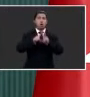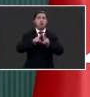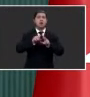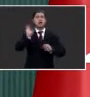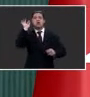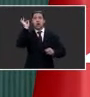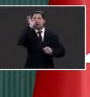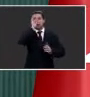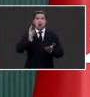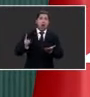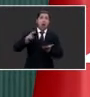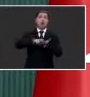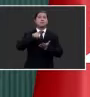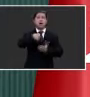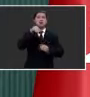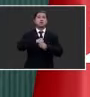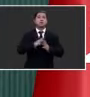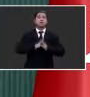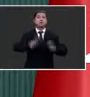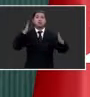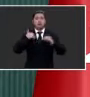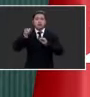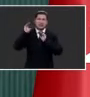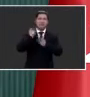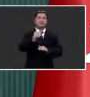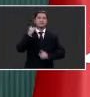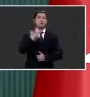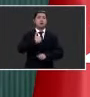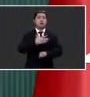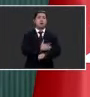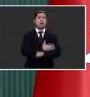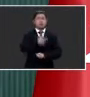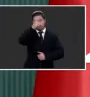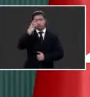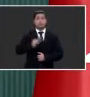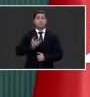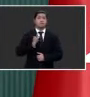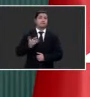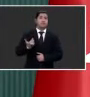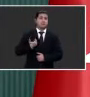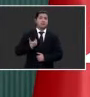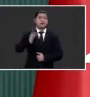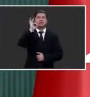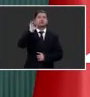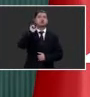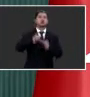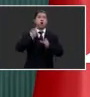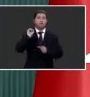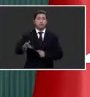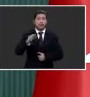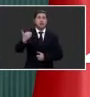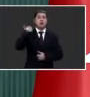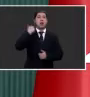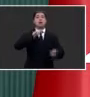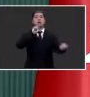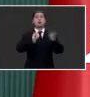Kalkınma hedeflerimizde en önemli katkıyı veren ülkeler arasındayız sıfır atıktan yenilenebilir